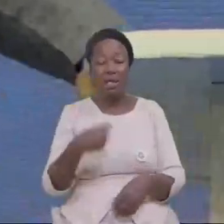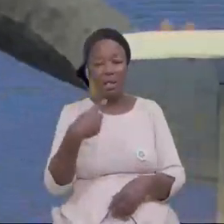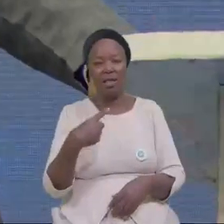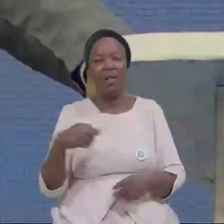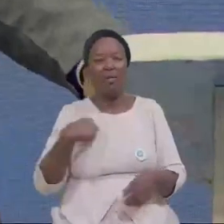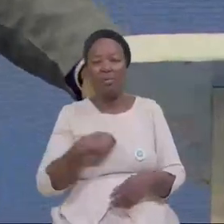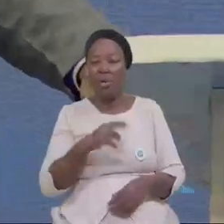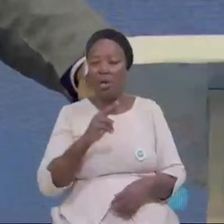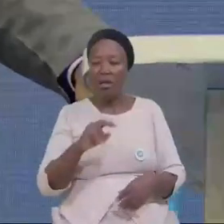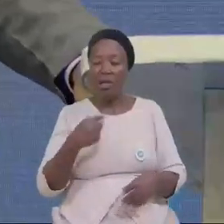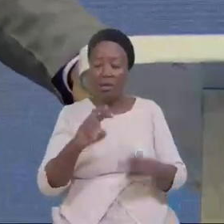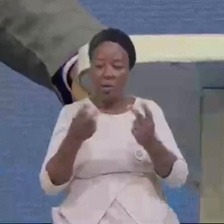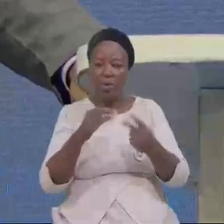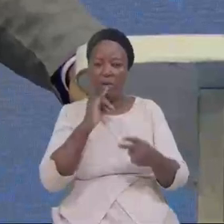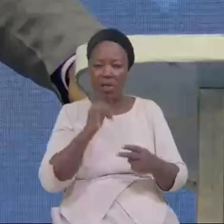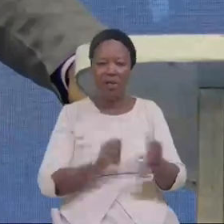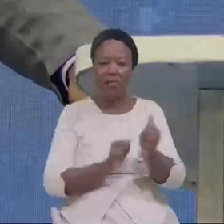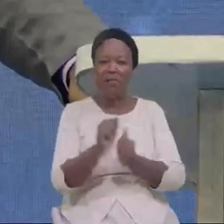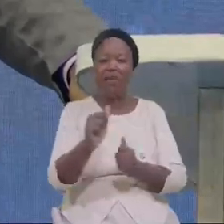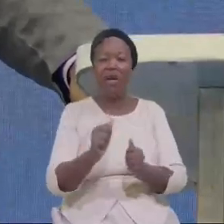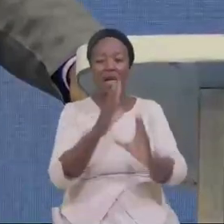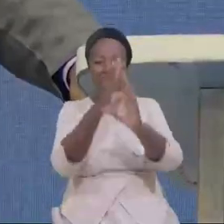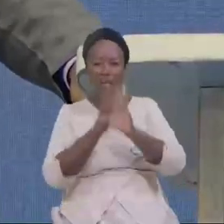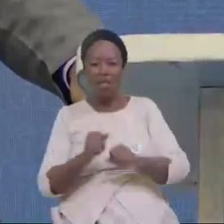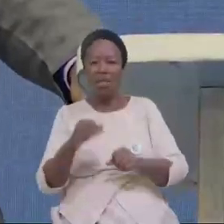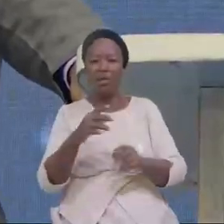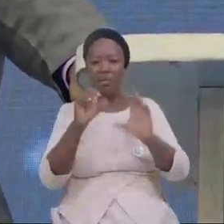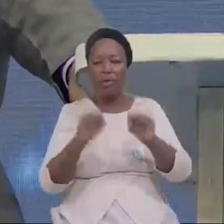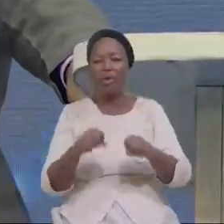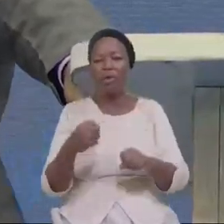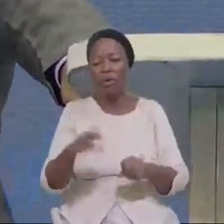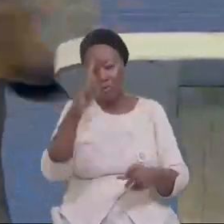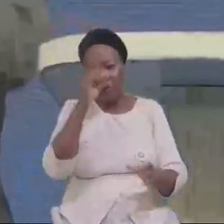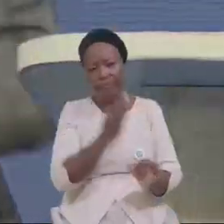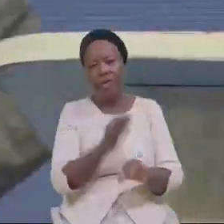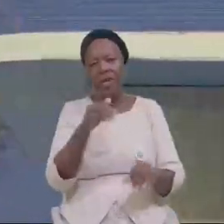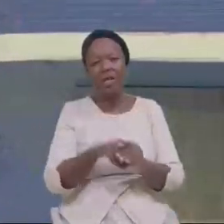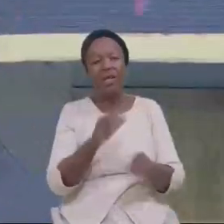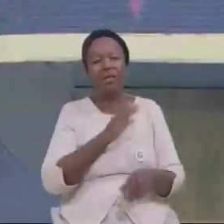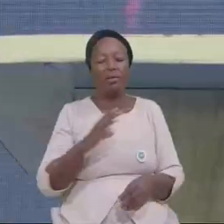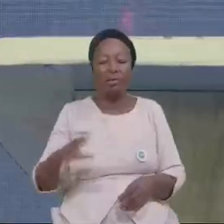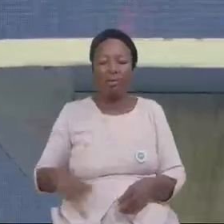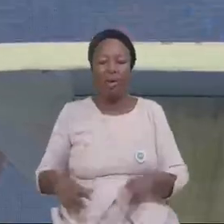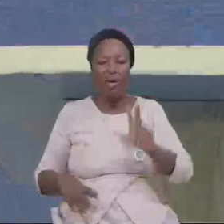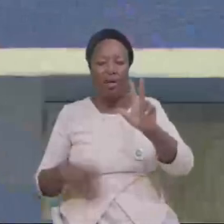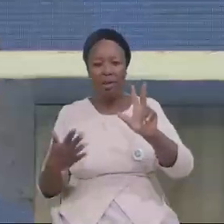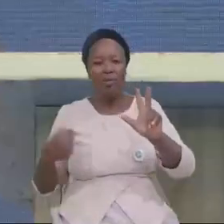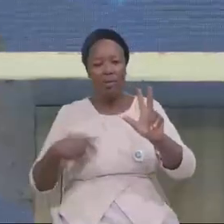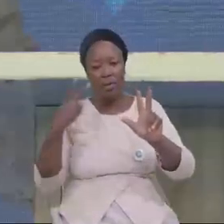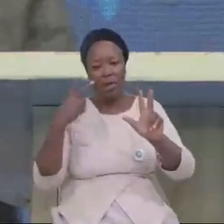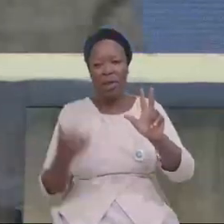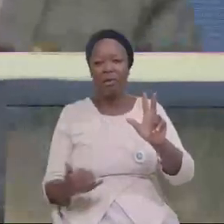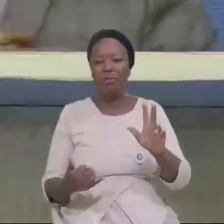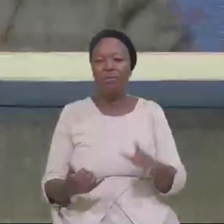du message intitulé, les vastes possibilités de la foi en Christ. Il y a trois choses à